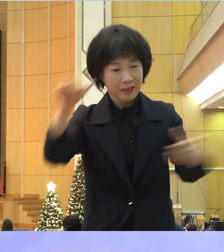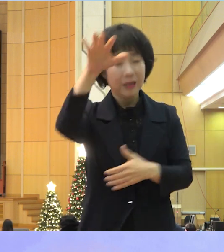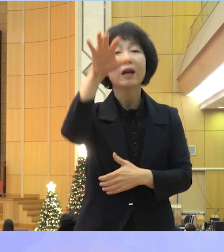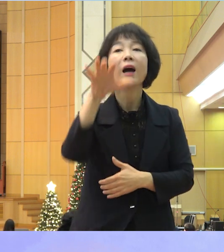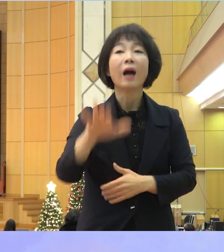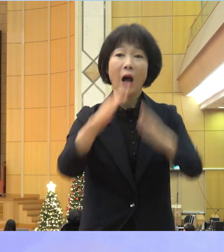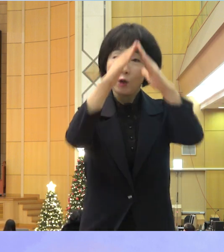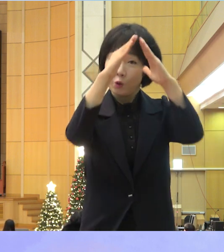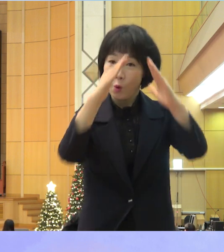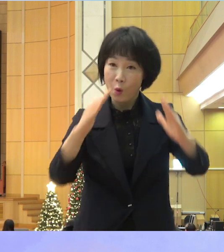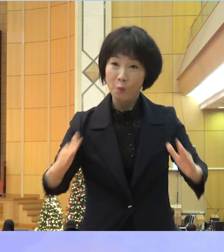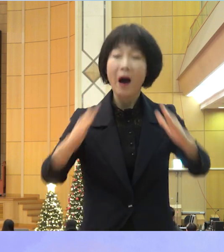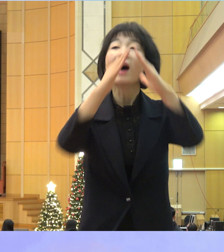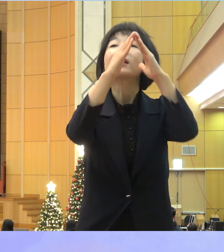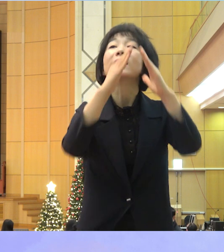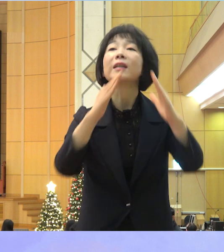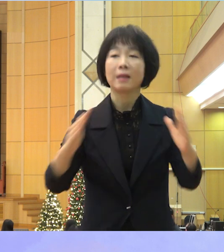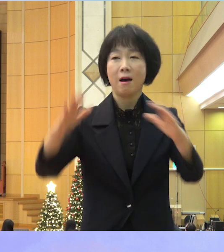거친들이